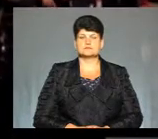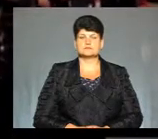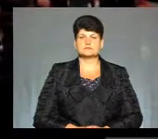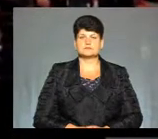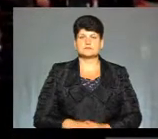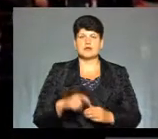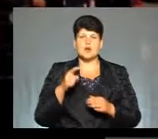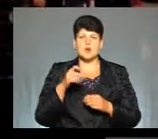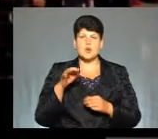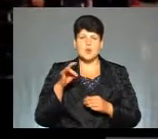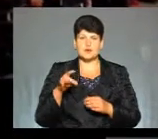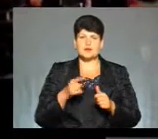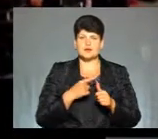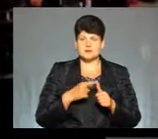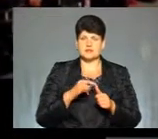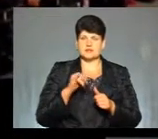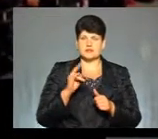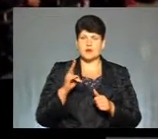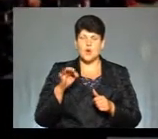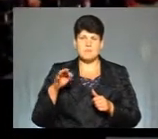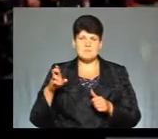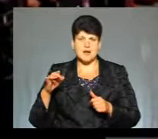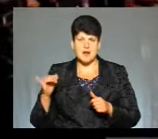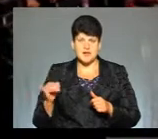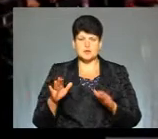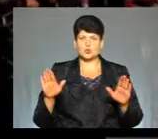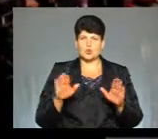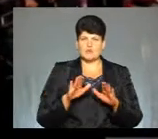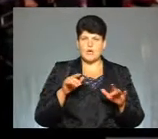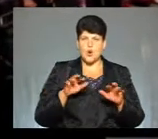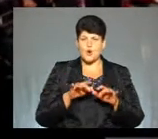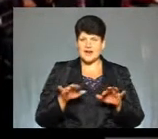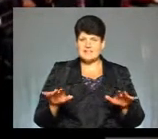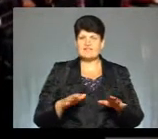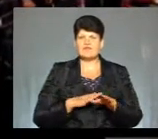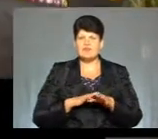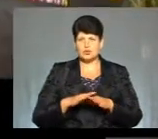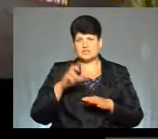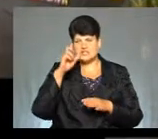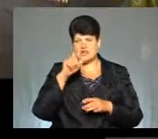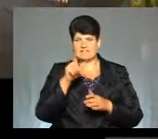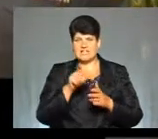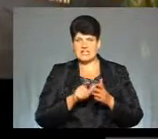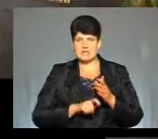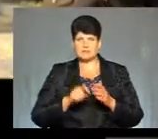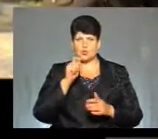Хор імені Івана Кобилянського, хор «Заграва» та військовий духовий оркестр виконують державний гімн України.